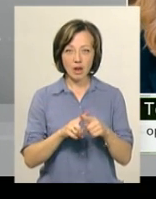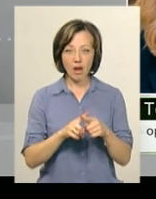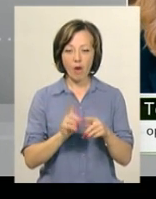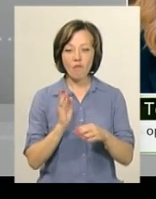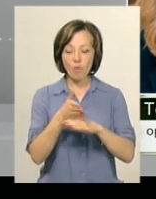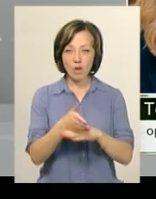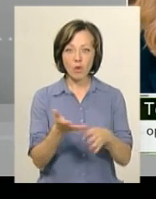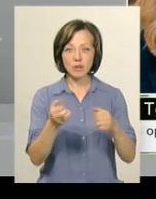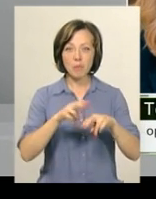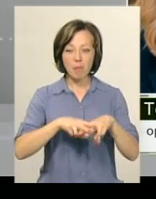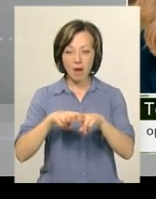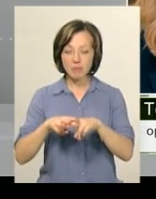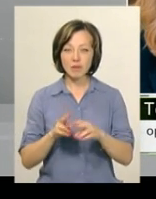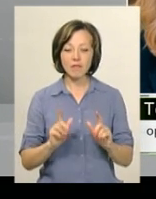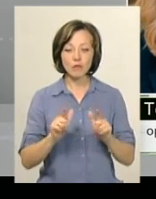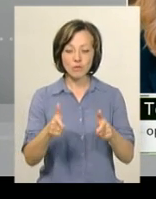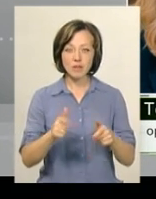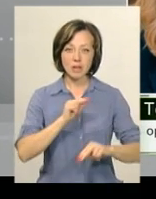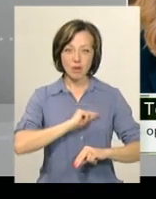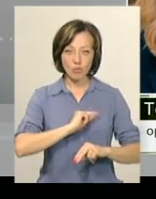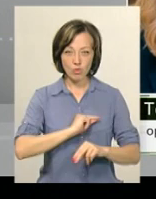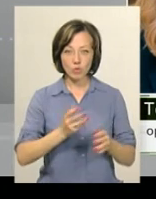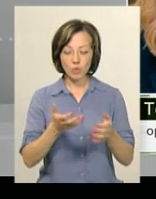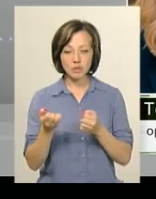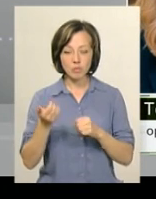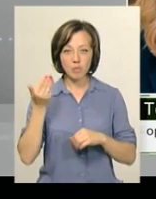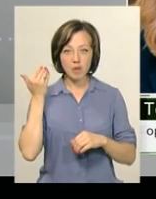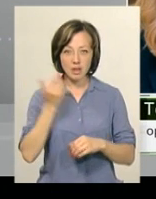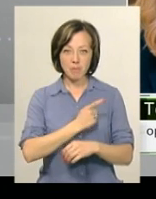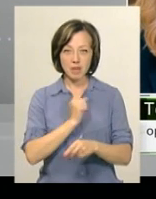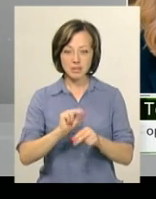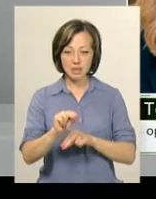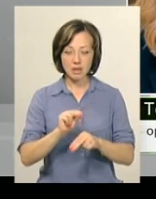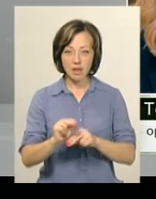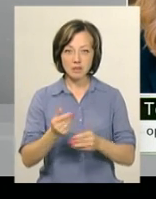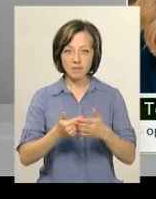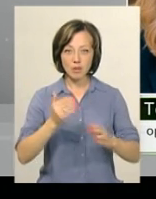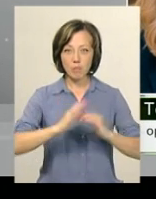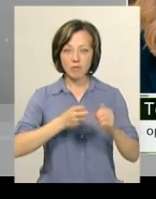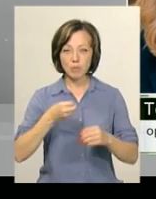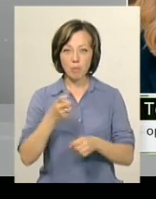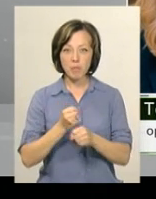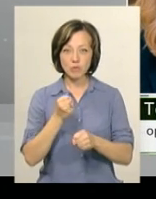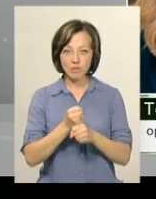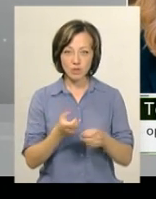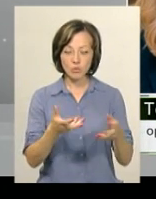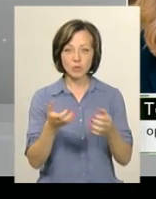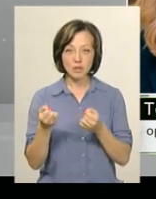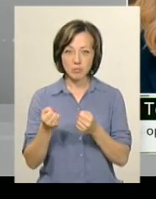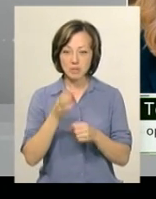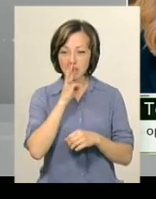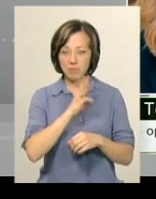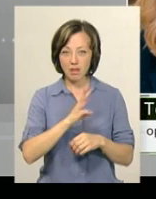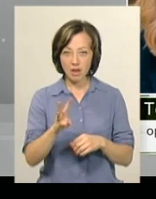а далі вони зможуть влаштуватися на роботу, отримавши попередній майстер-клас від професіоналів, попрацювавши, вони отримують заробітну